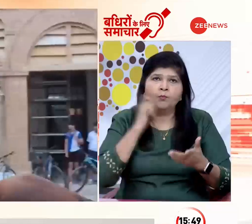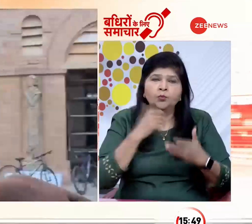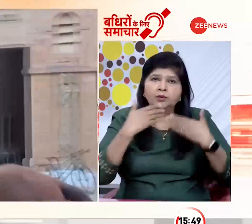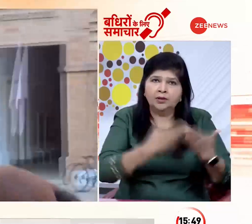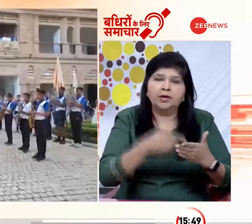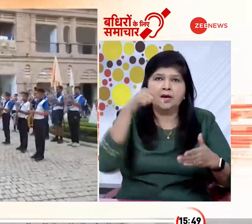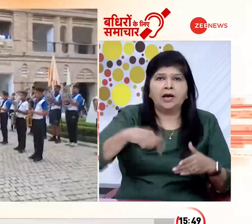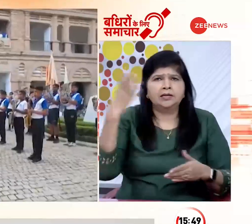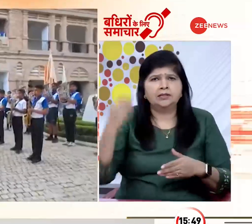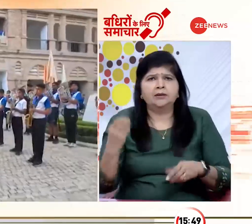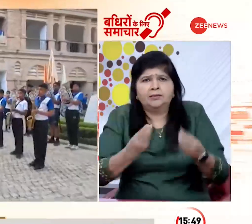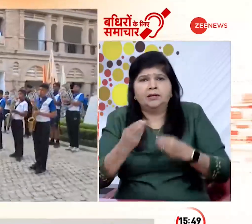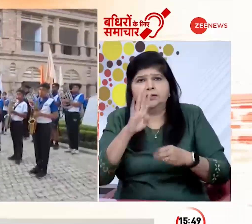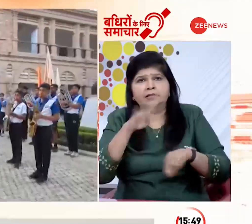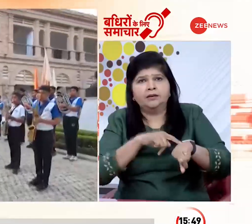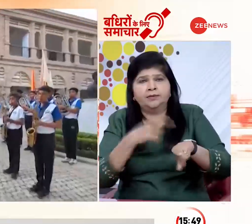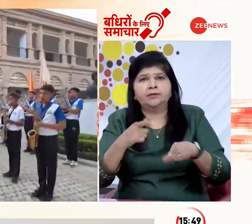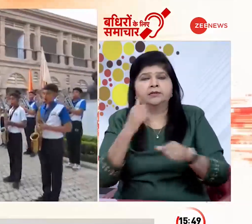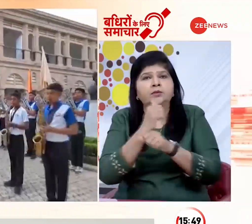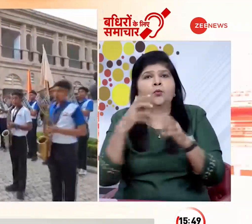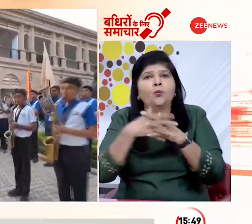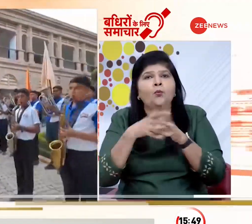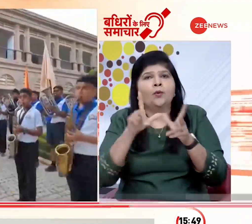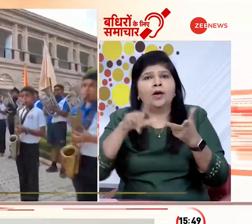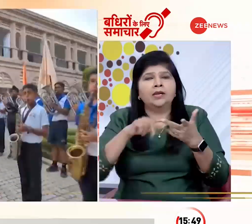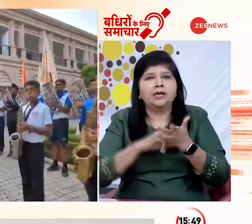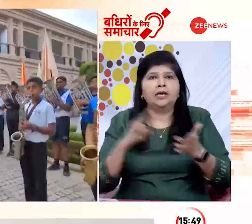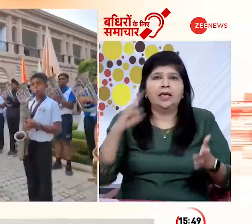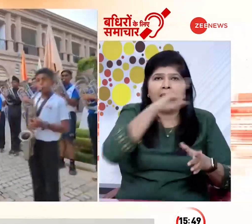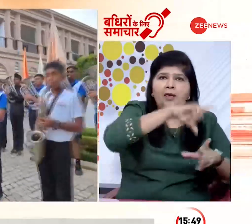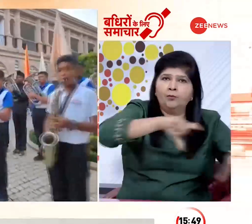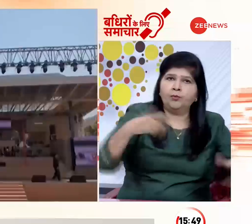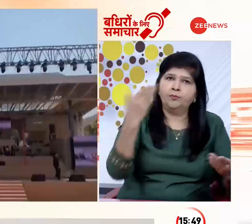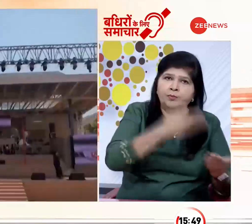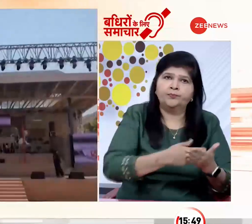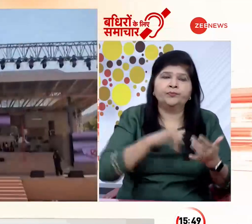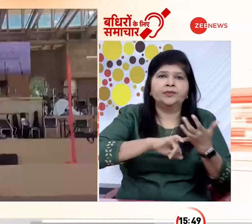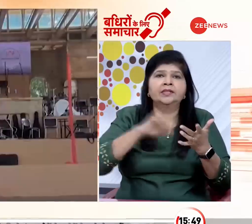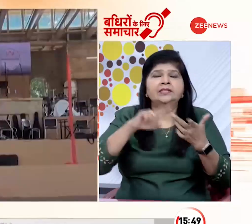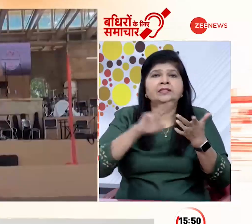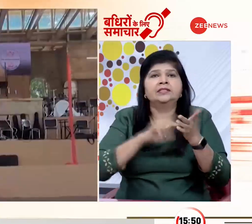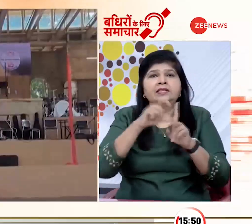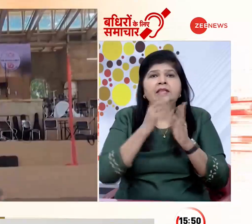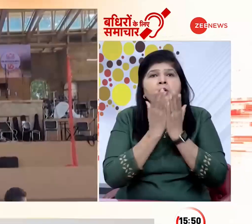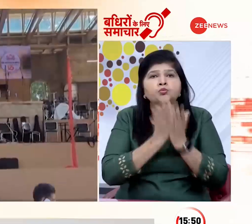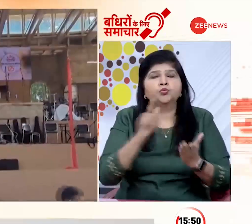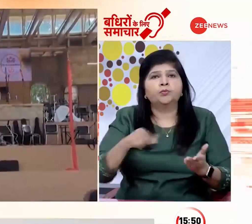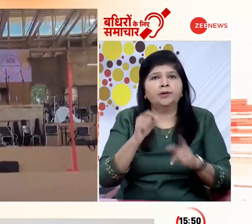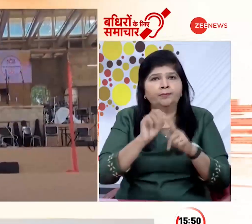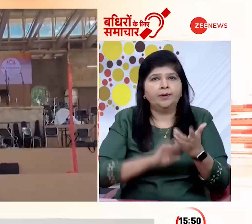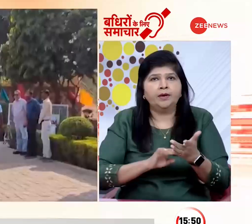शाम करीब 4 बजे ग्वालियर एयरपोर्ट पहुंचेंगे। सिंधिया स्कूल में पीएम मोदी